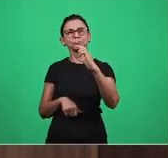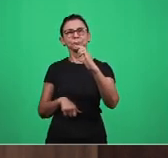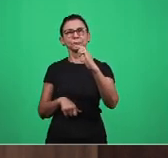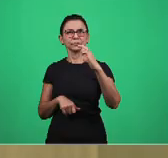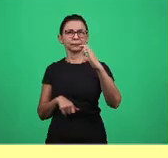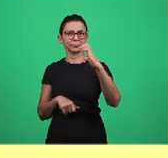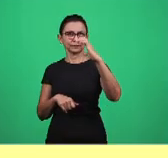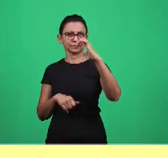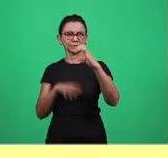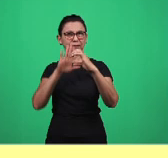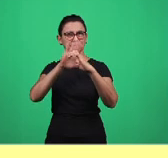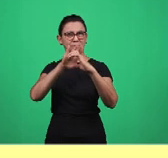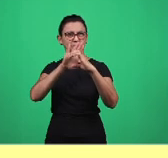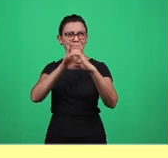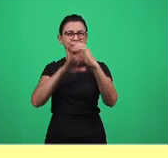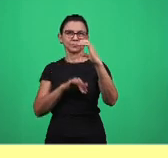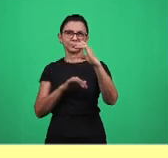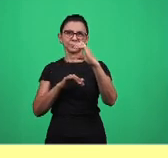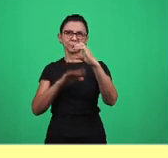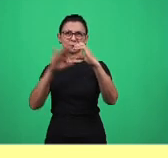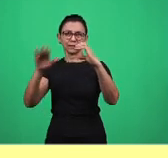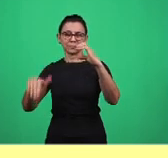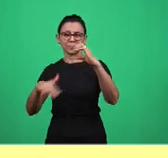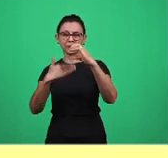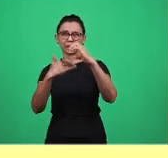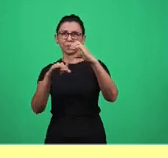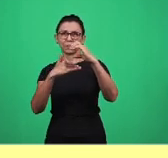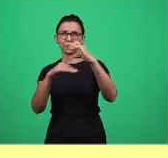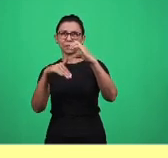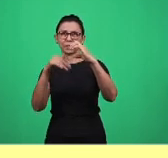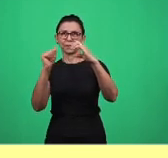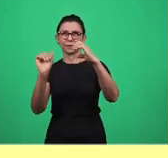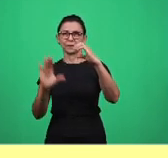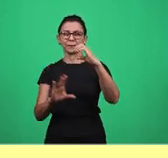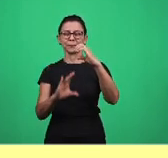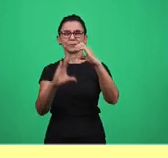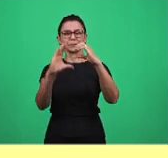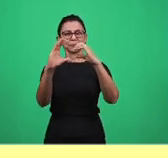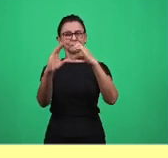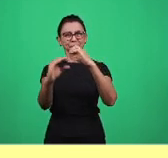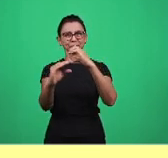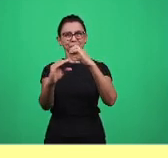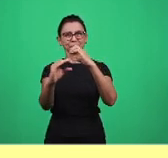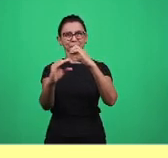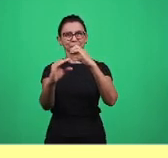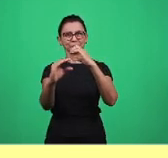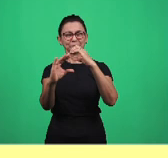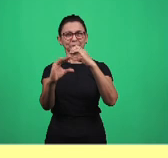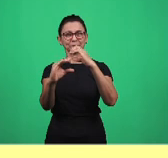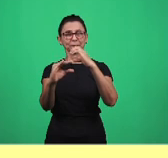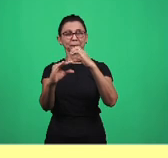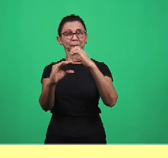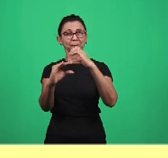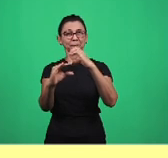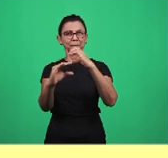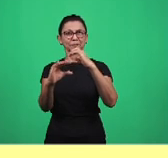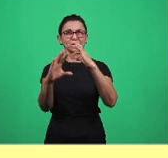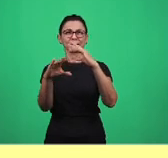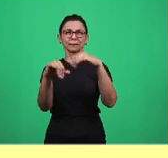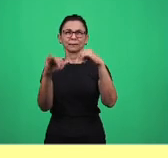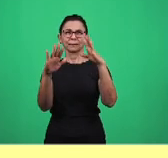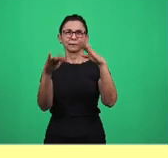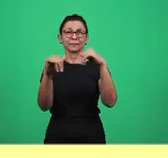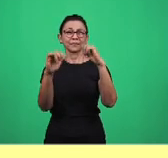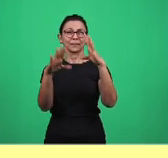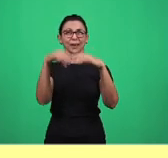droite. Donc nous allons laisser nos mains de manière naturelle, en rappelant que pour les enfants